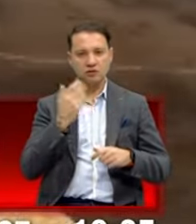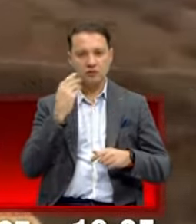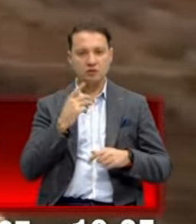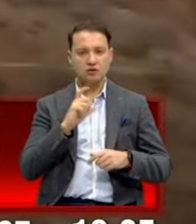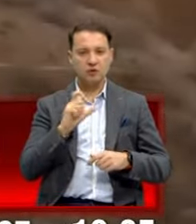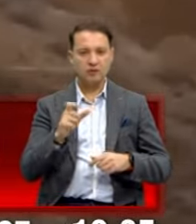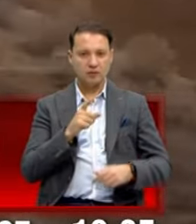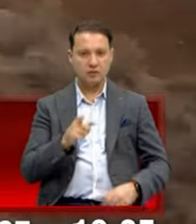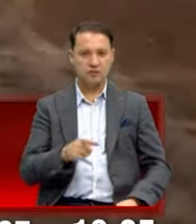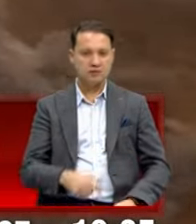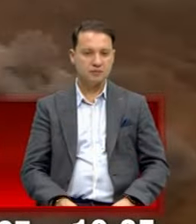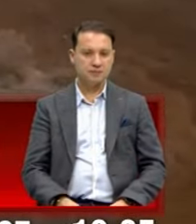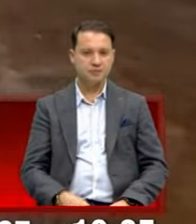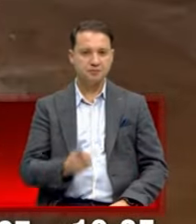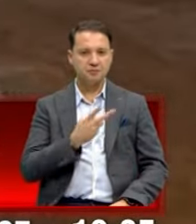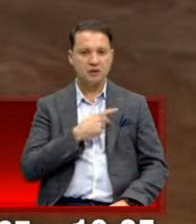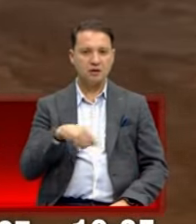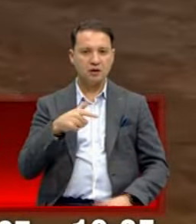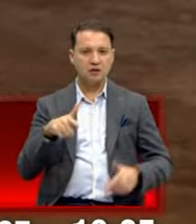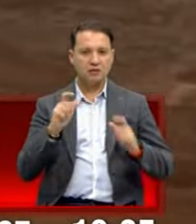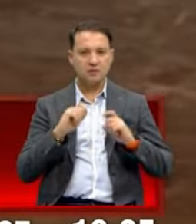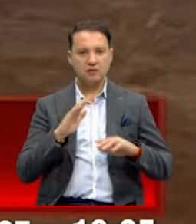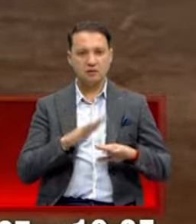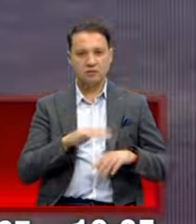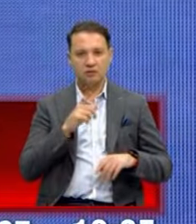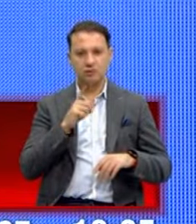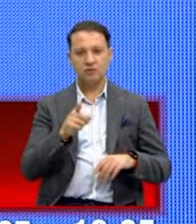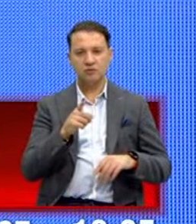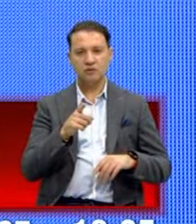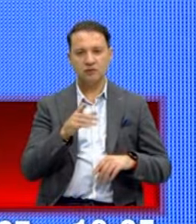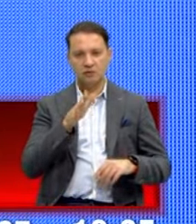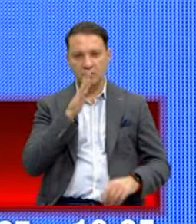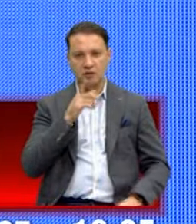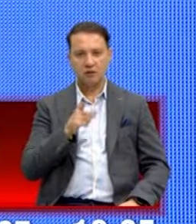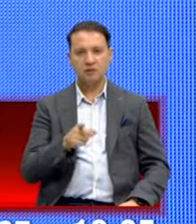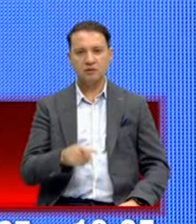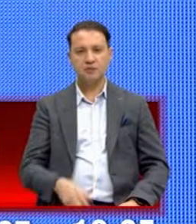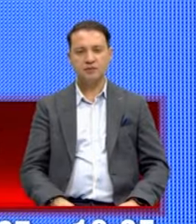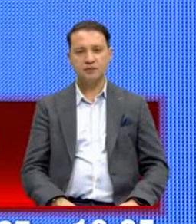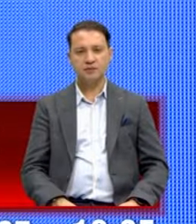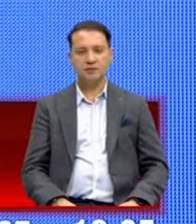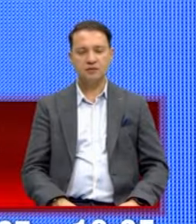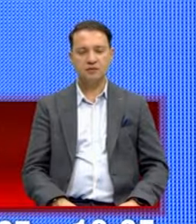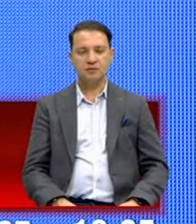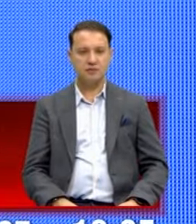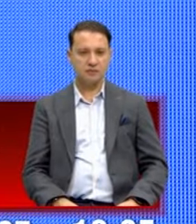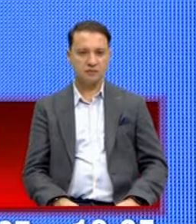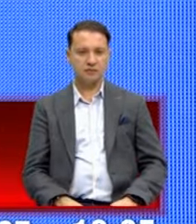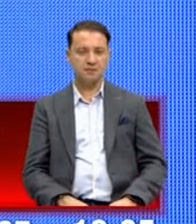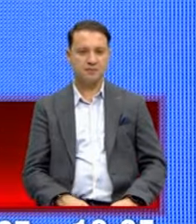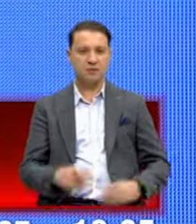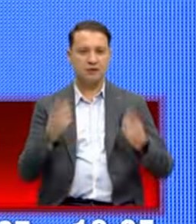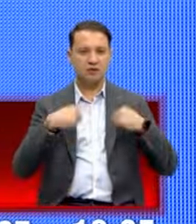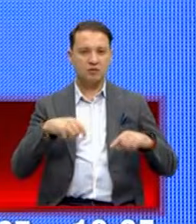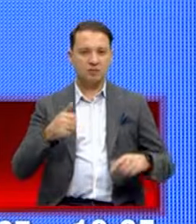iddialara da cevap verdi. Bize iftira atanlar şunu da bilirler ki kıymetli kardeşlerim,